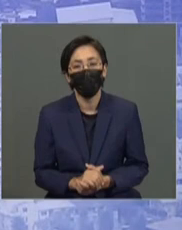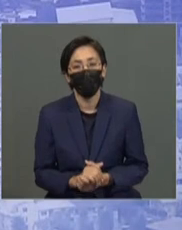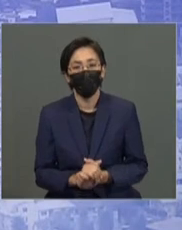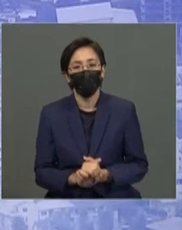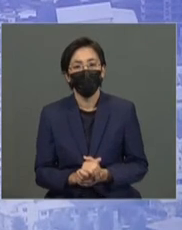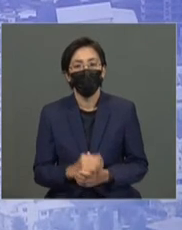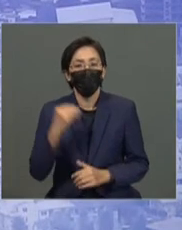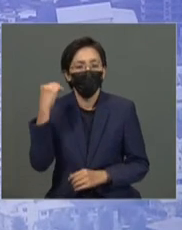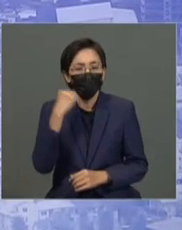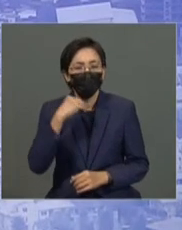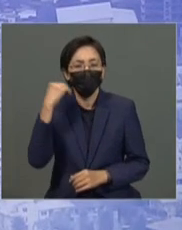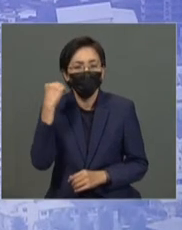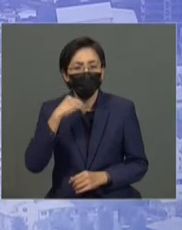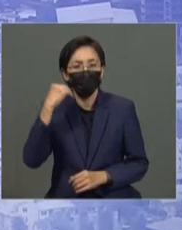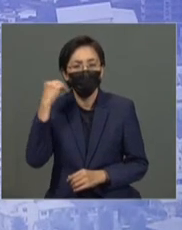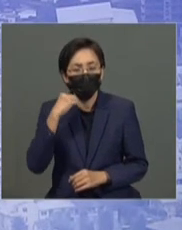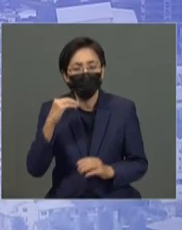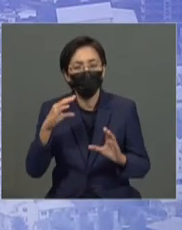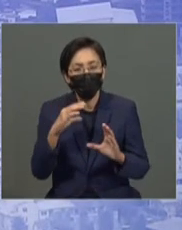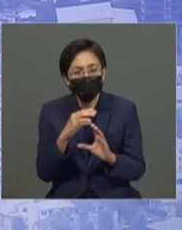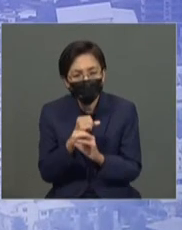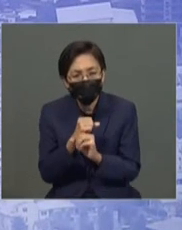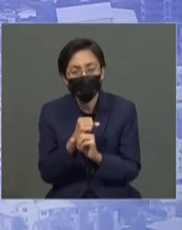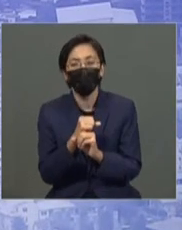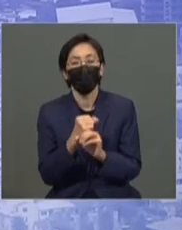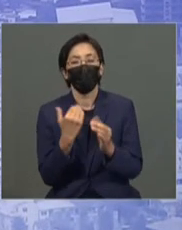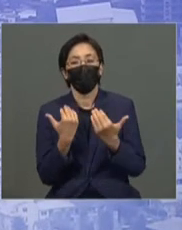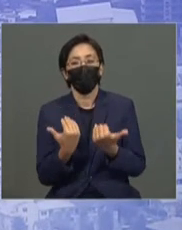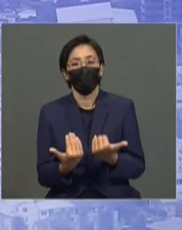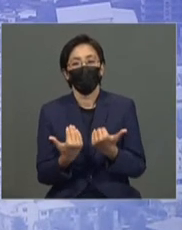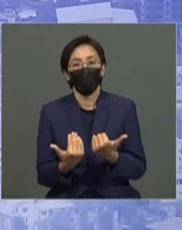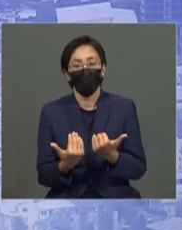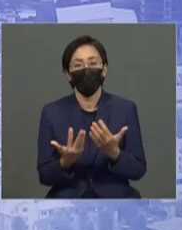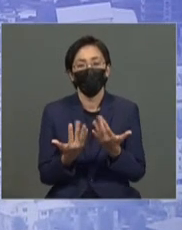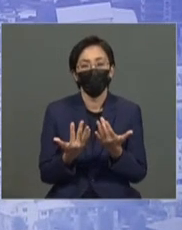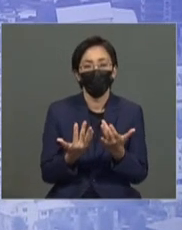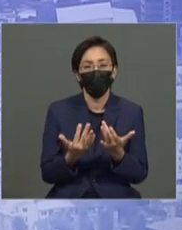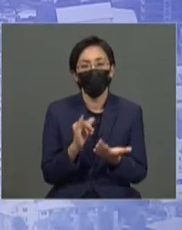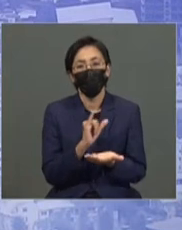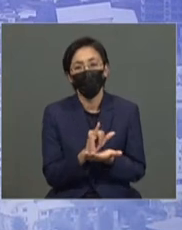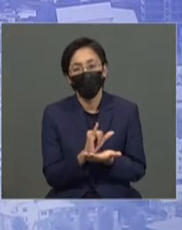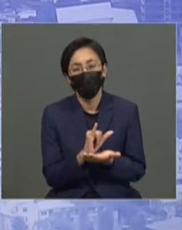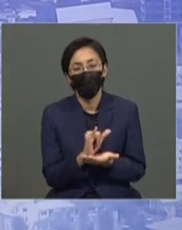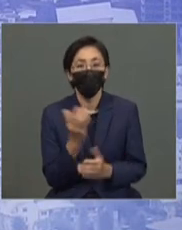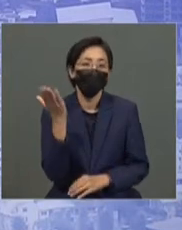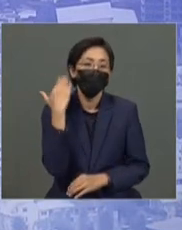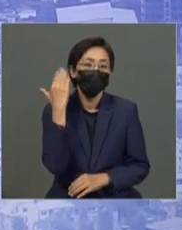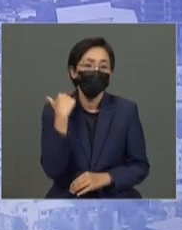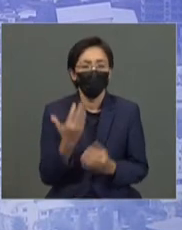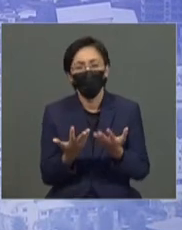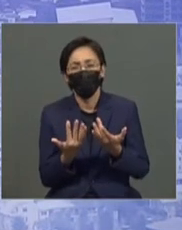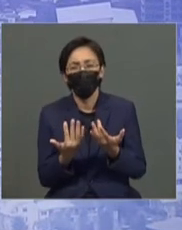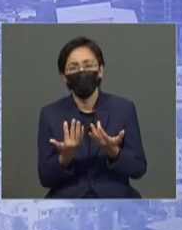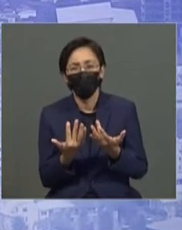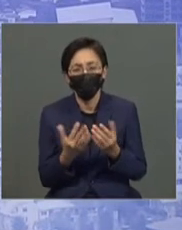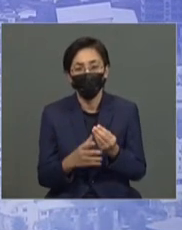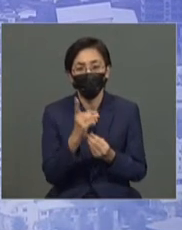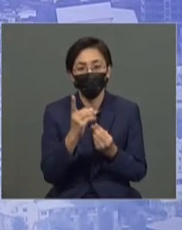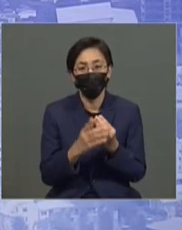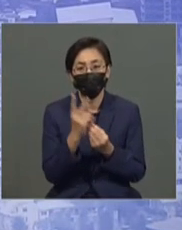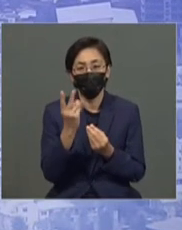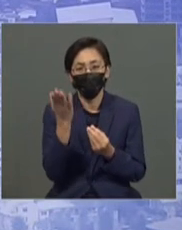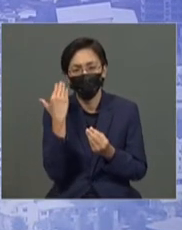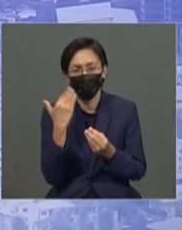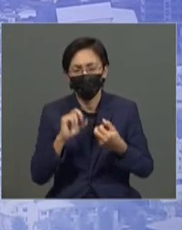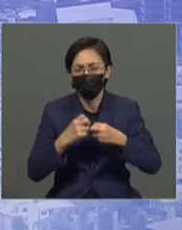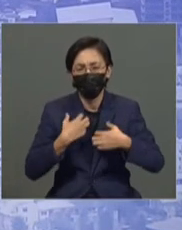ทุกวันในสัปดาห์นี้ก็ว่าได้ค่ะพบว่าอัตรารอเตียงตอนนี้เนี่ยจากเมื่อก่อนสัปดาห์2สัปดาห์ที่แล้